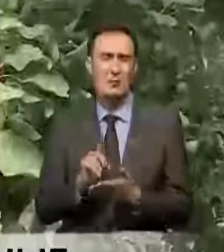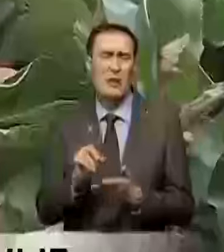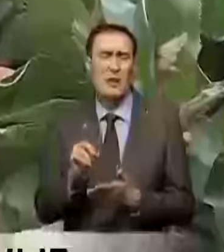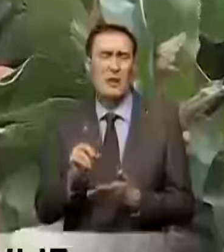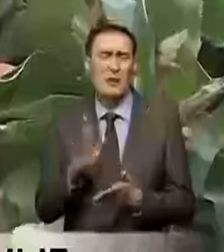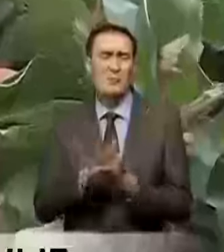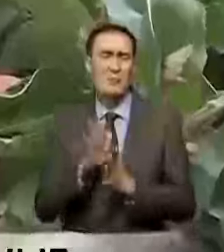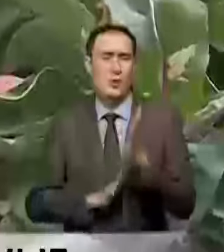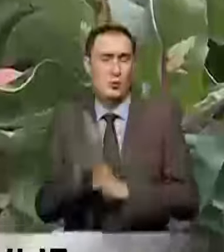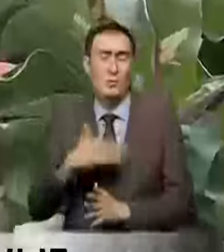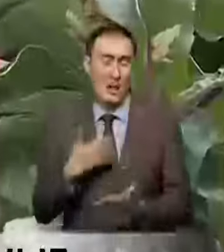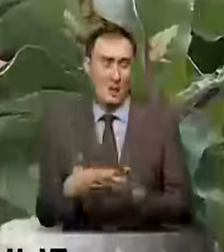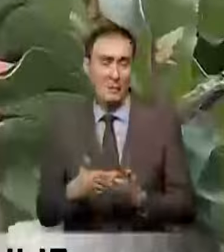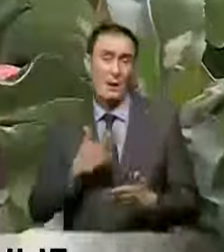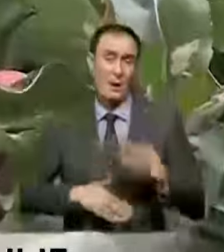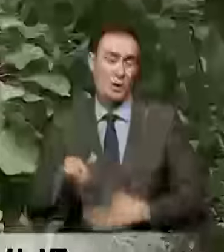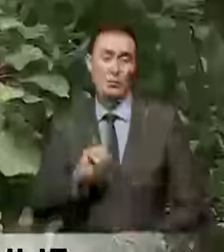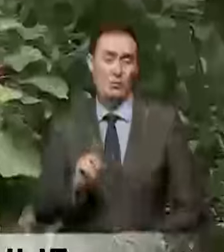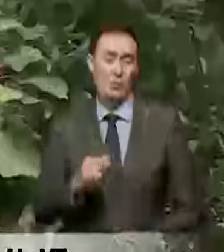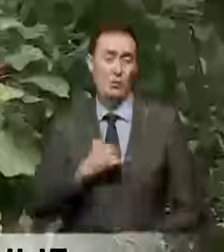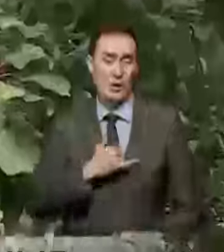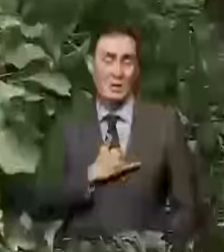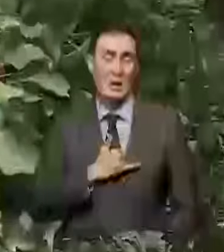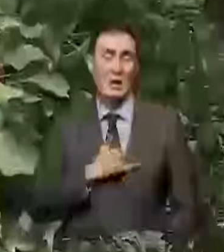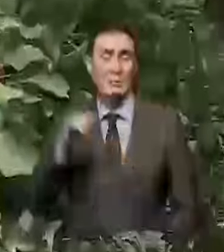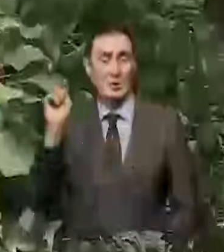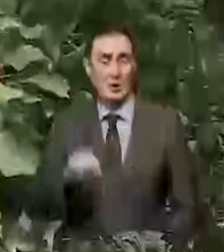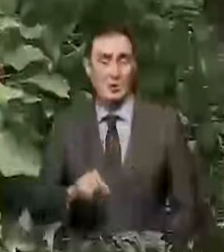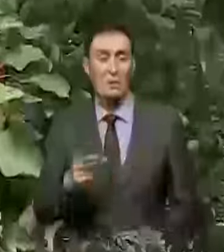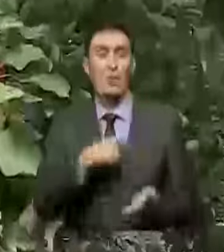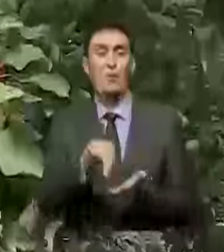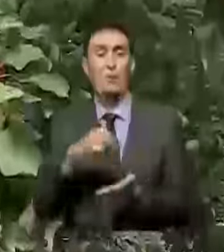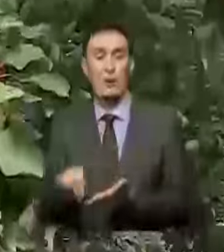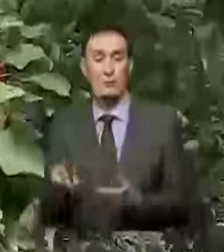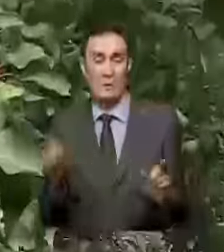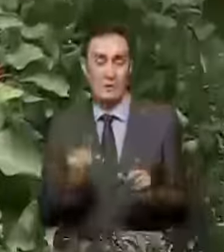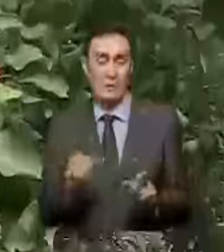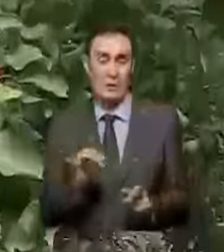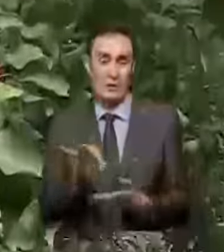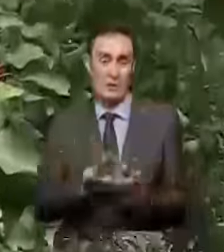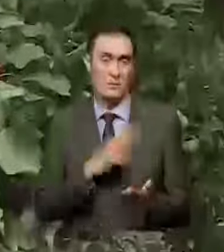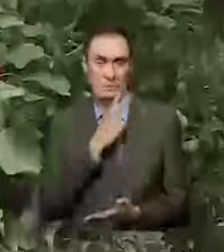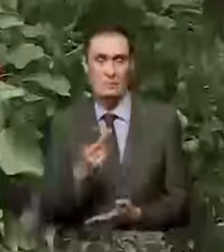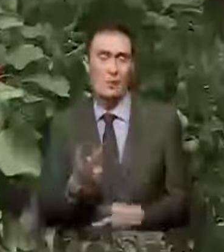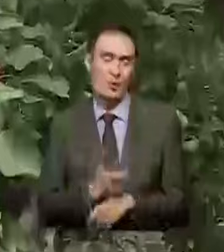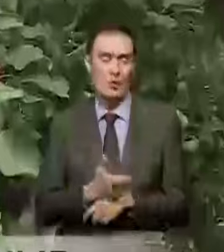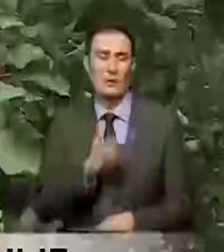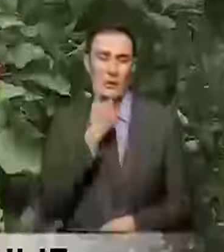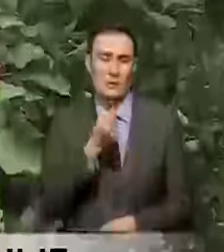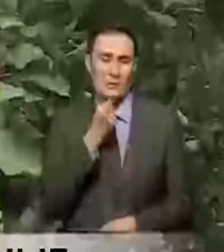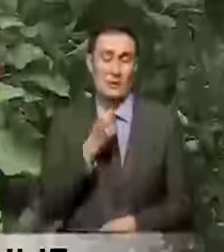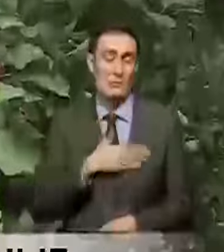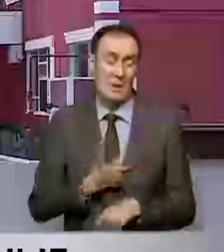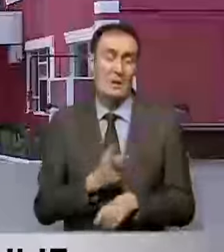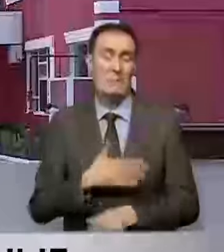бурьяном, допустим. Я, например, рада тому, что вот у нас приезжают вот за товаром прямо на территорию. Они очень восхищаются. Мне